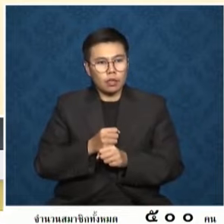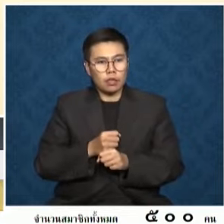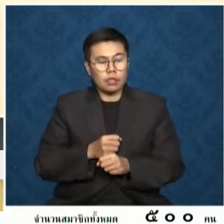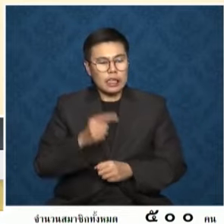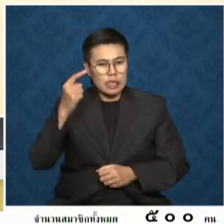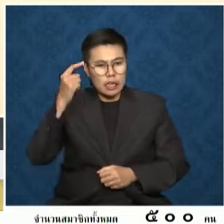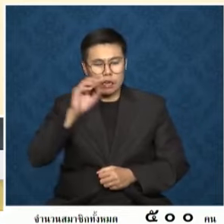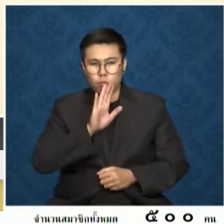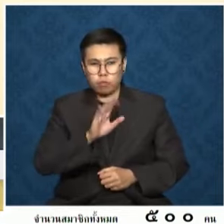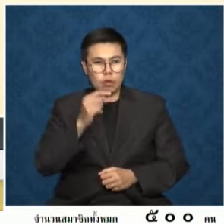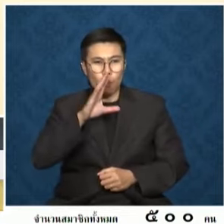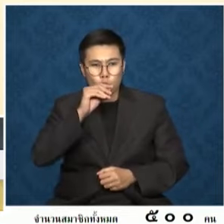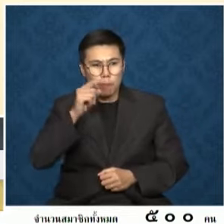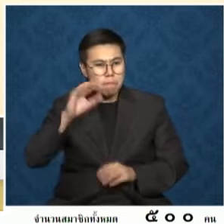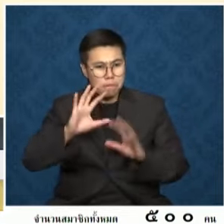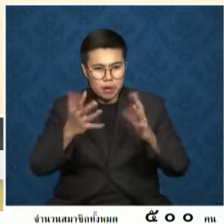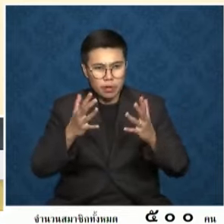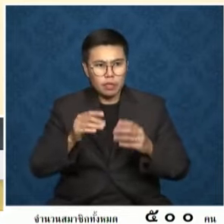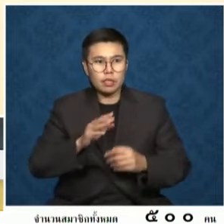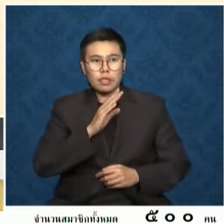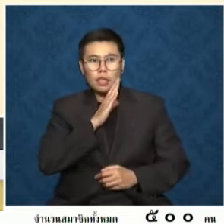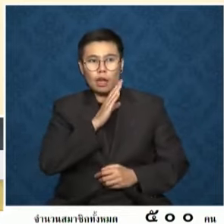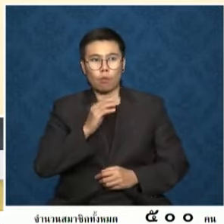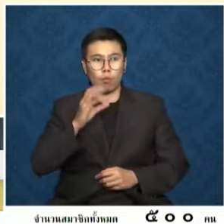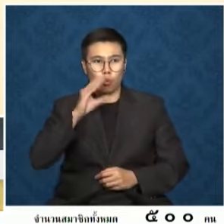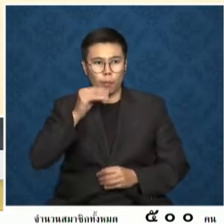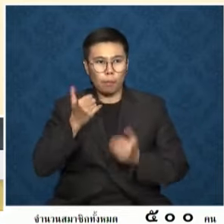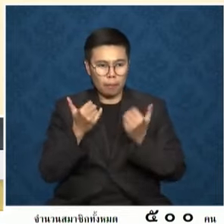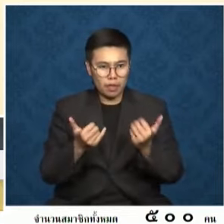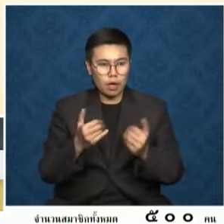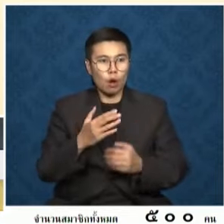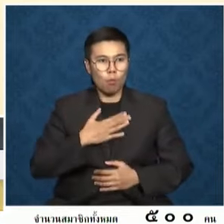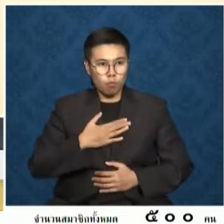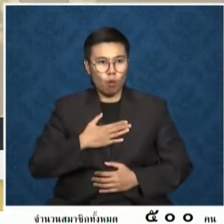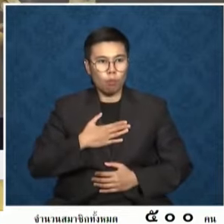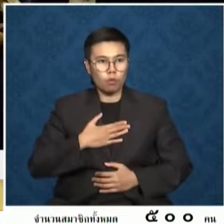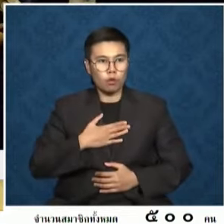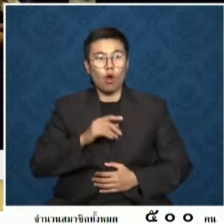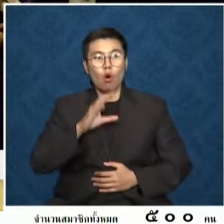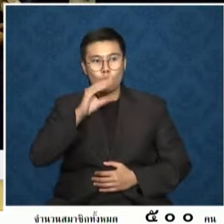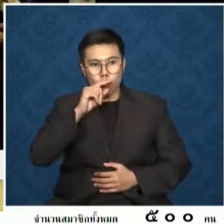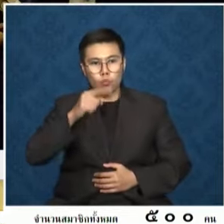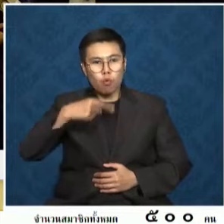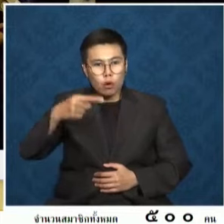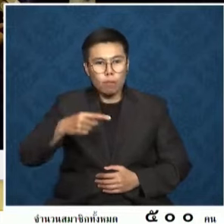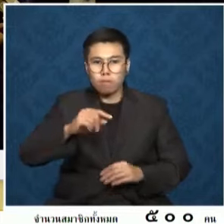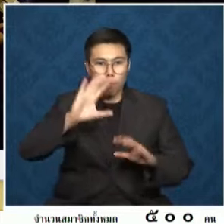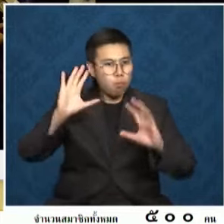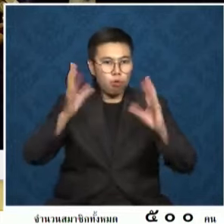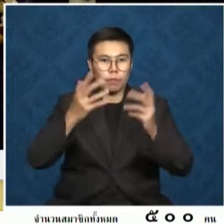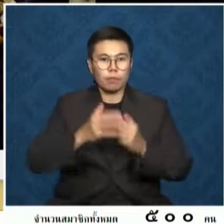าไม่มีนะครับถ้าพูดกับผมแบบนี้ทำกับผมแบบนี้เดี๋ยวผมจะพูดให้หมด